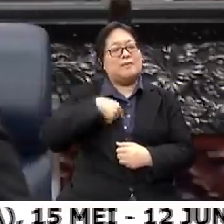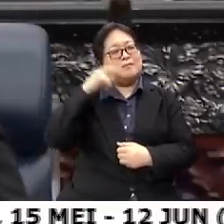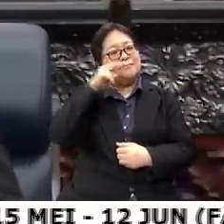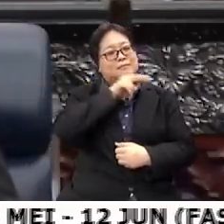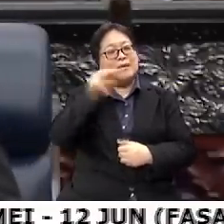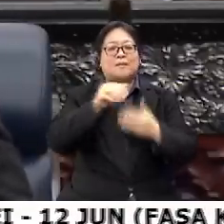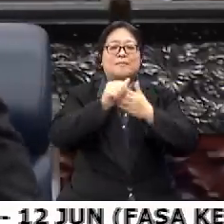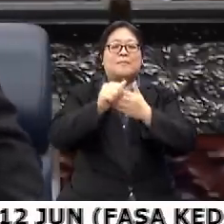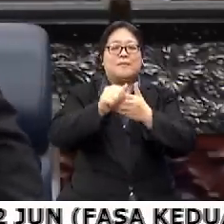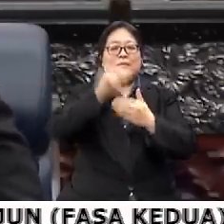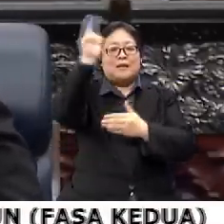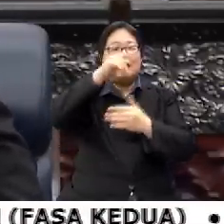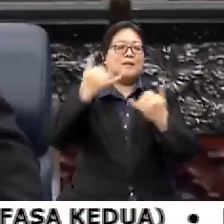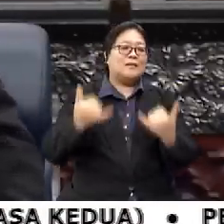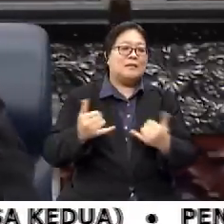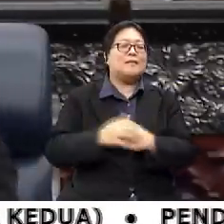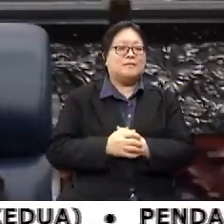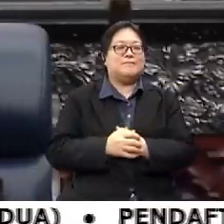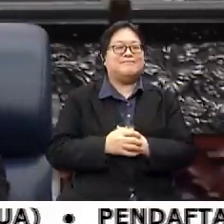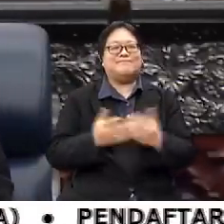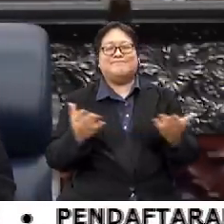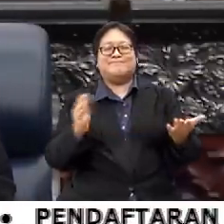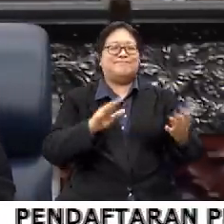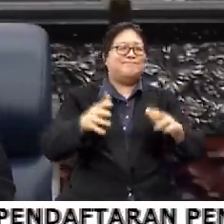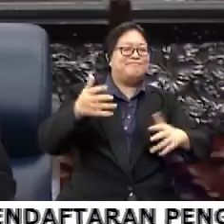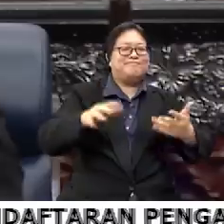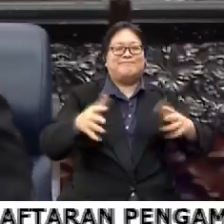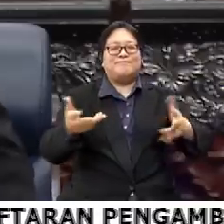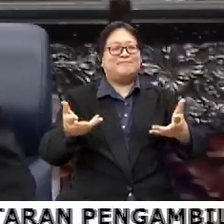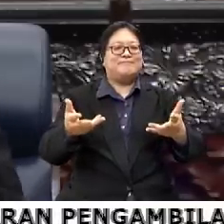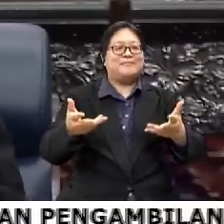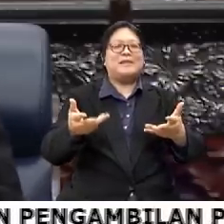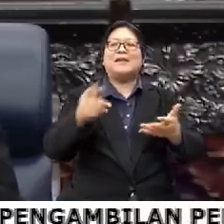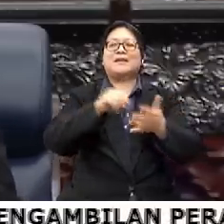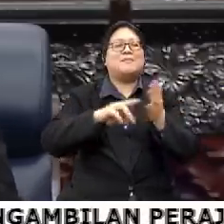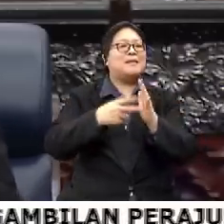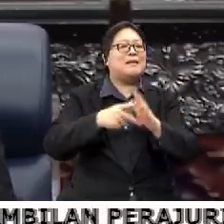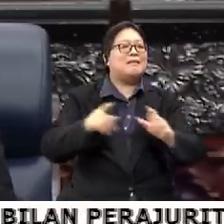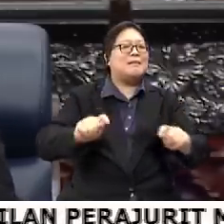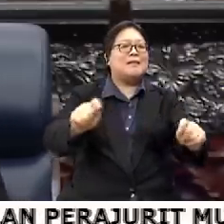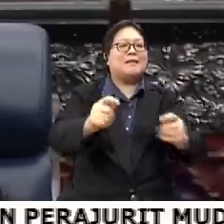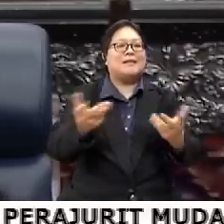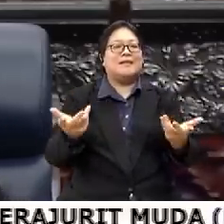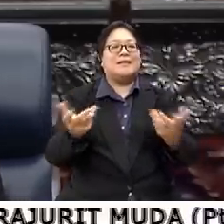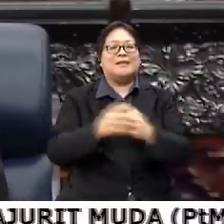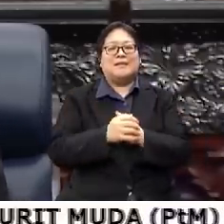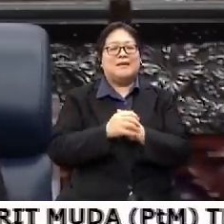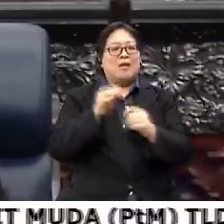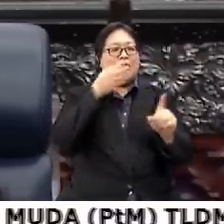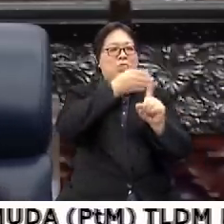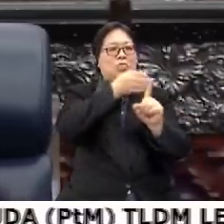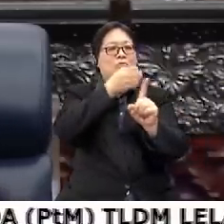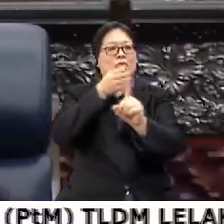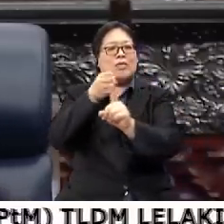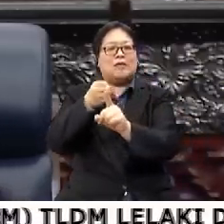perhatikan kepimpinan kerajaan hari ini agak canduonglah. Apa dia katakan mengambil tindakan berbentuk witch hunting. Tak